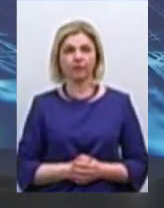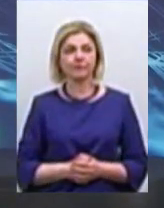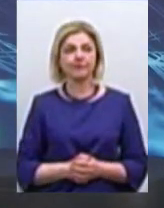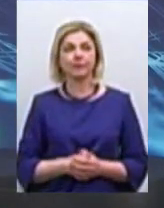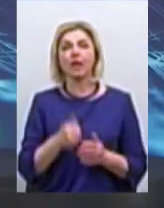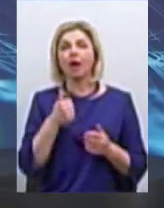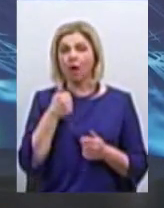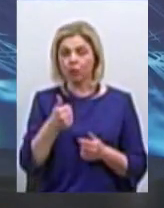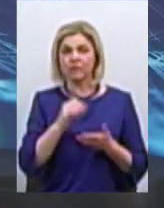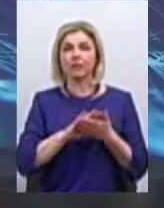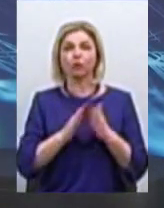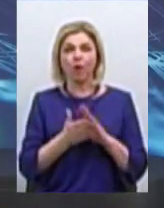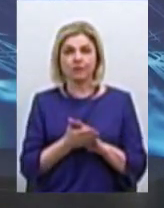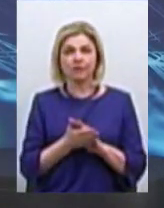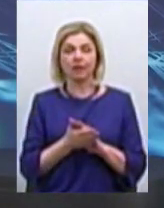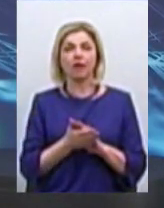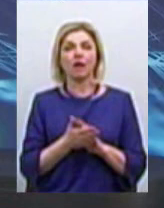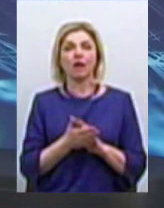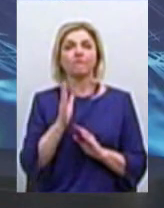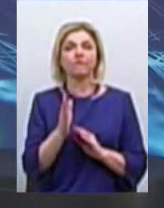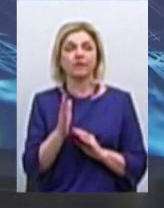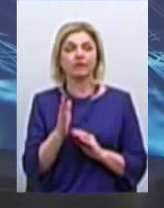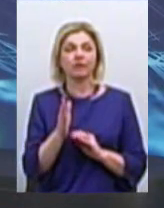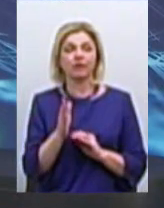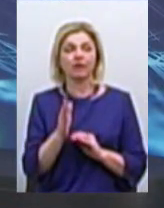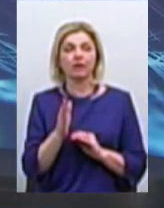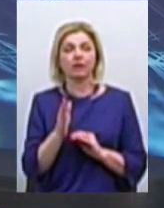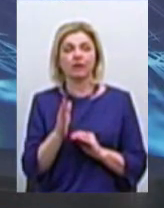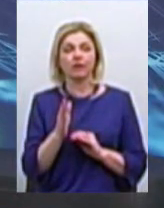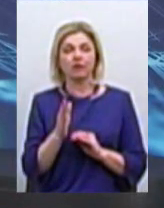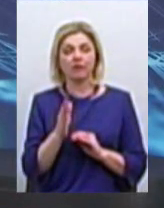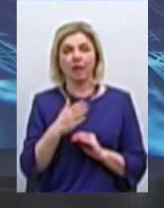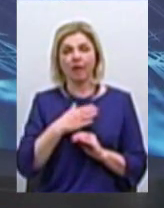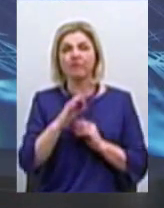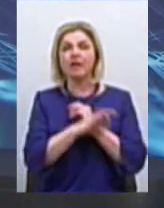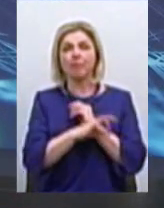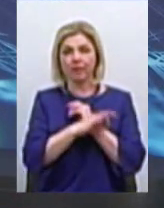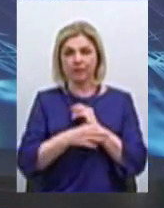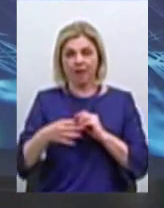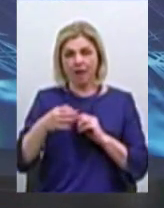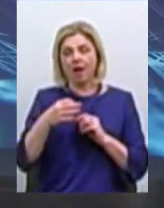Гарна ситуація в західних областях нашої держави, де